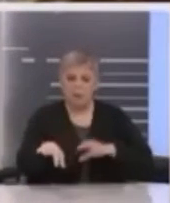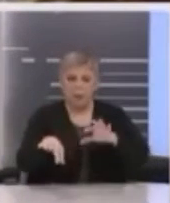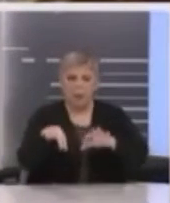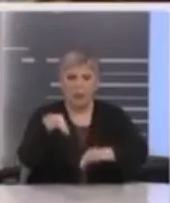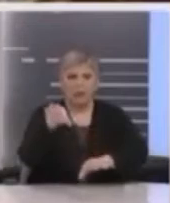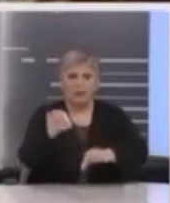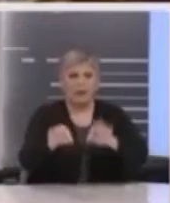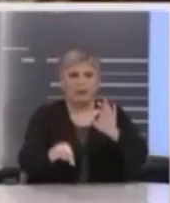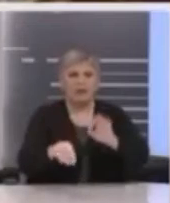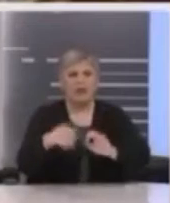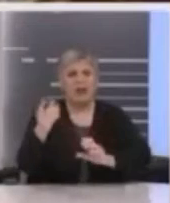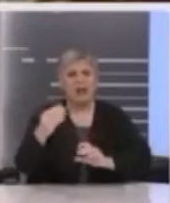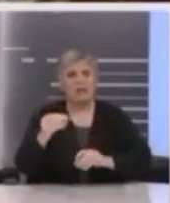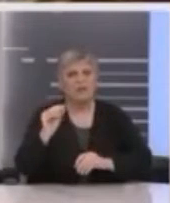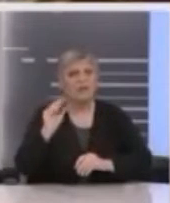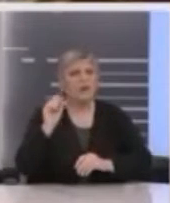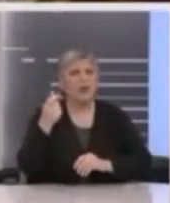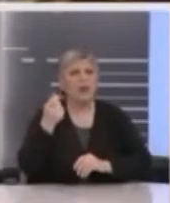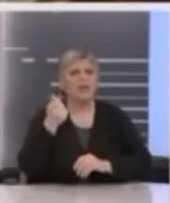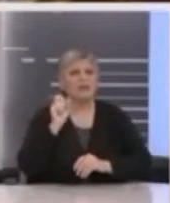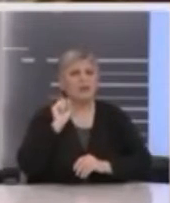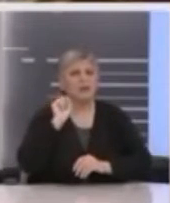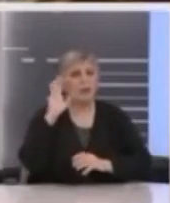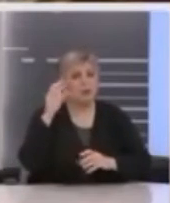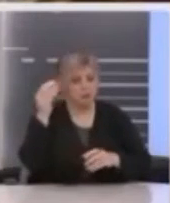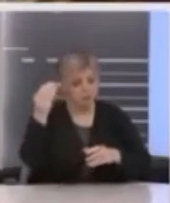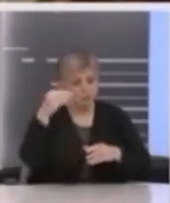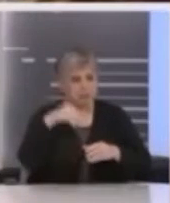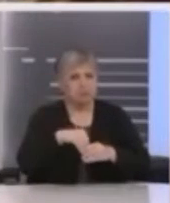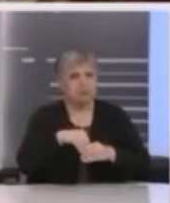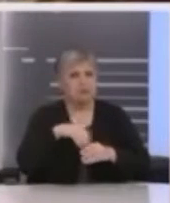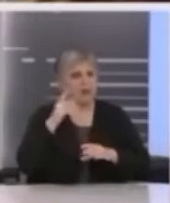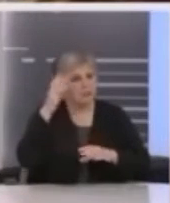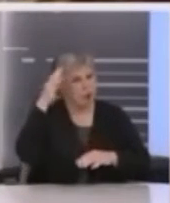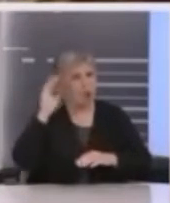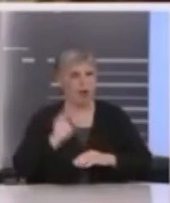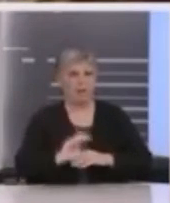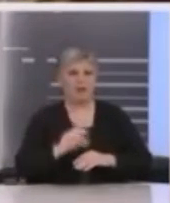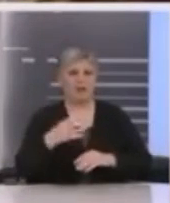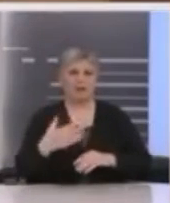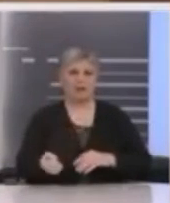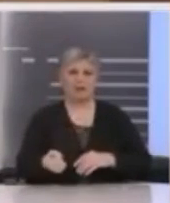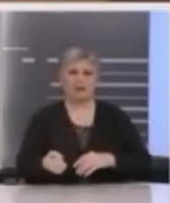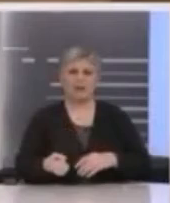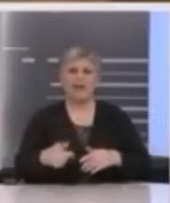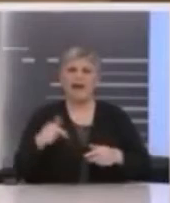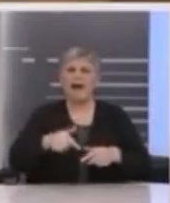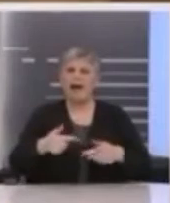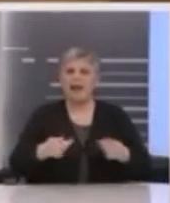δεν αλλάζουν τη γενική εικόνα. Αυτή είναι η επιλογή που έχει κάνει η κυβέρνηση ΣΥΡΙΖΑ.